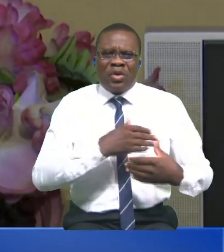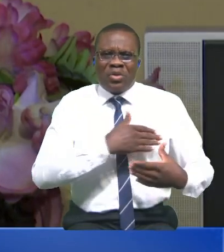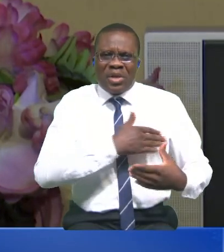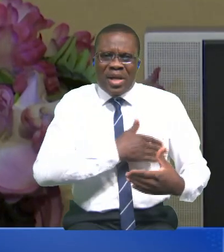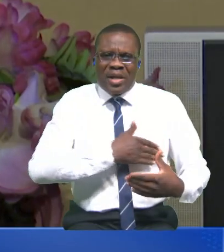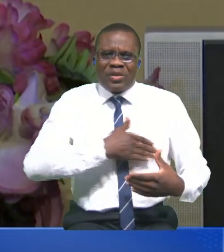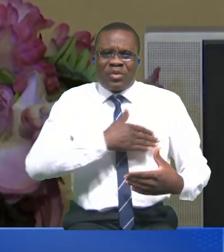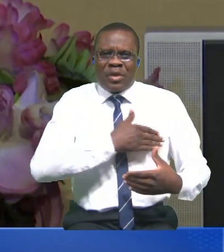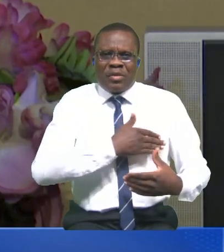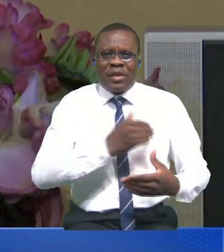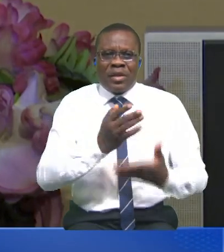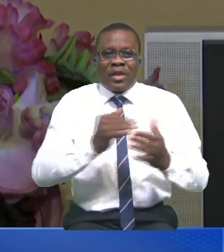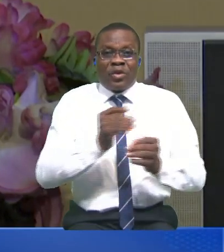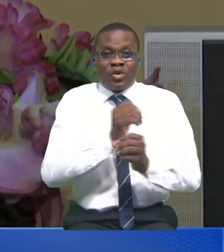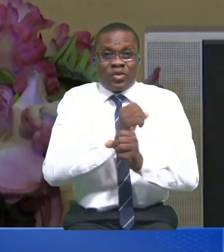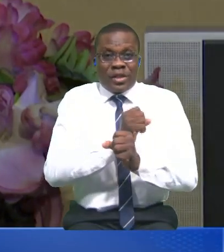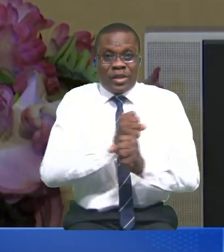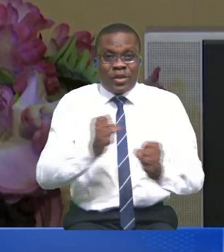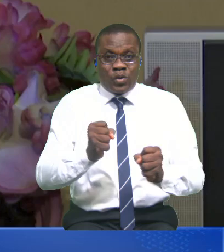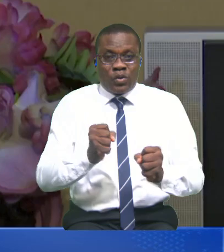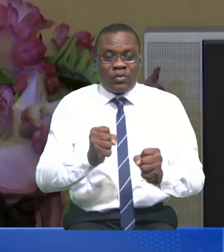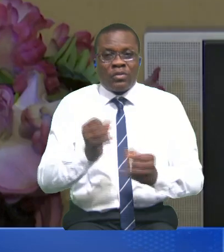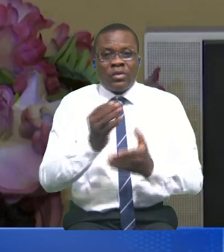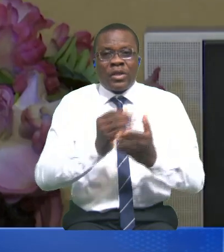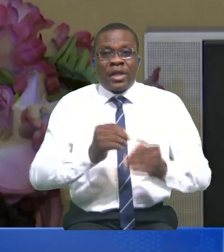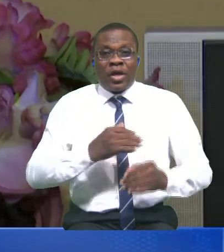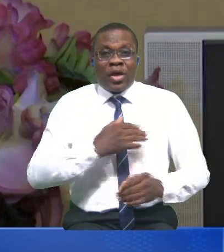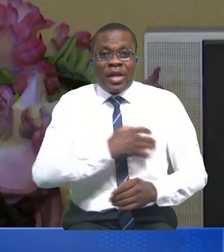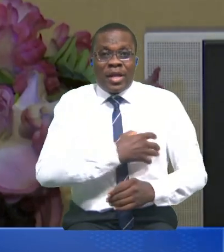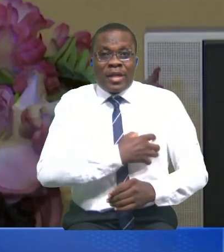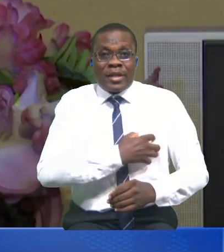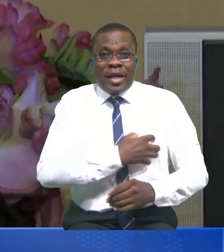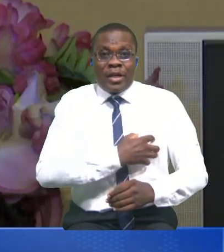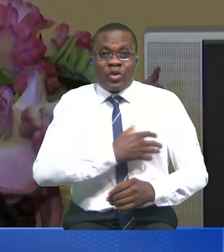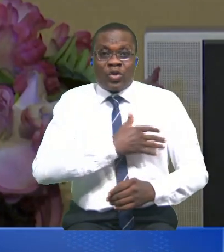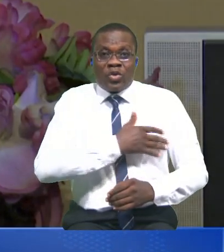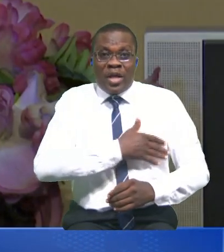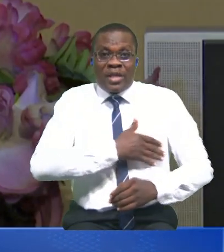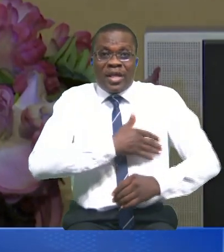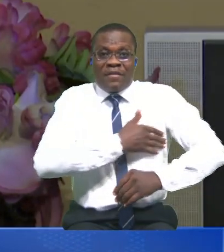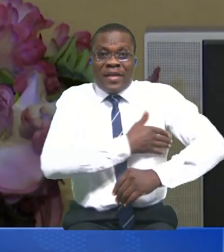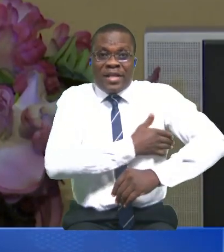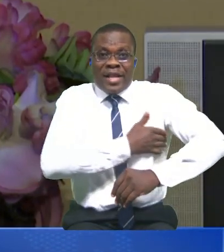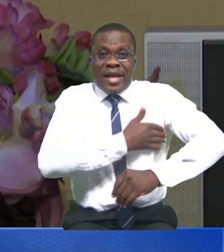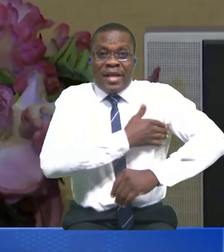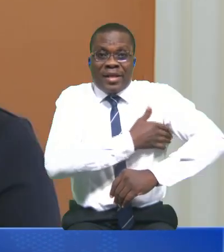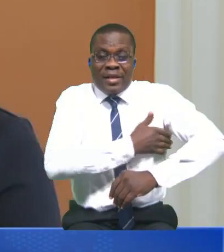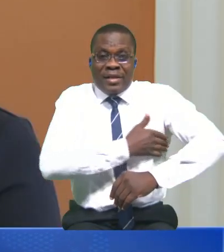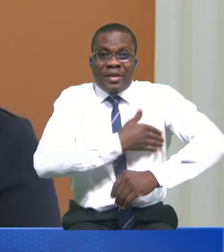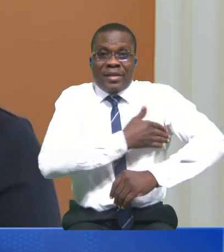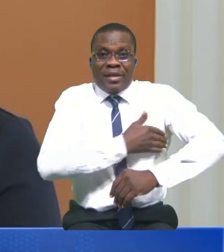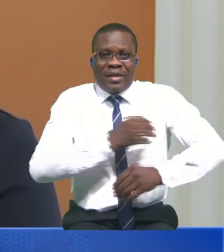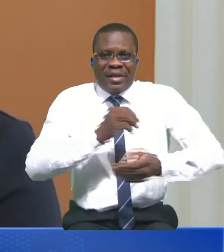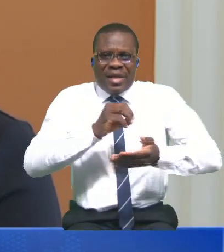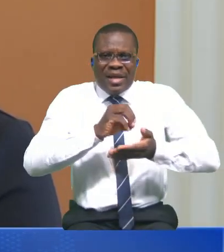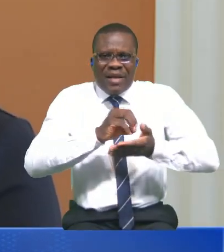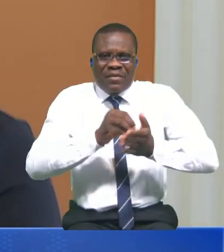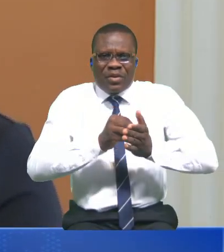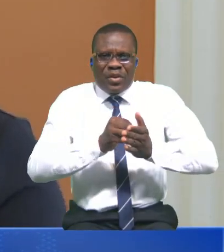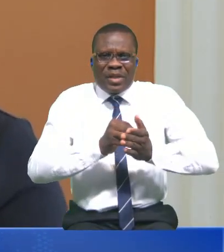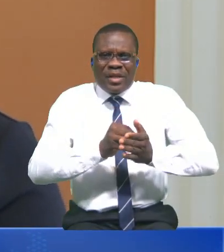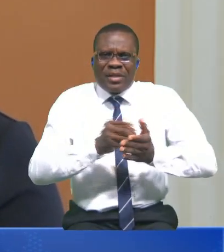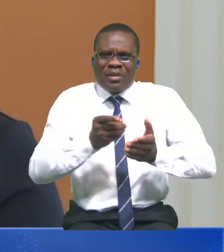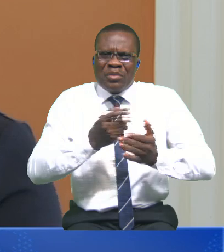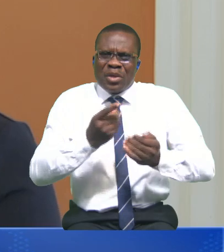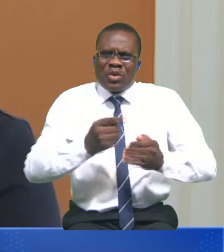geste qui sauveché quelques boules dans mon elle droit et qui paraît banal c'était des ballonnements au